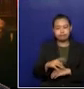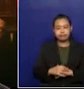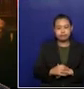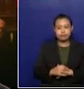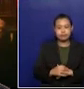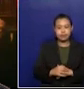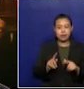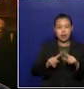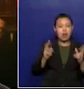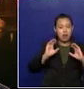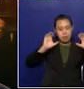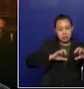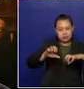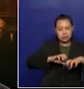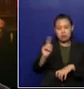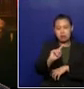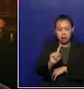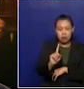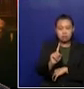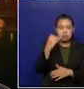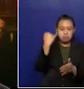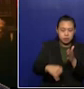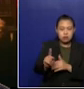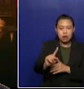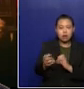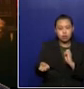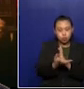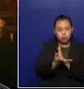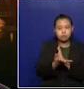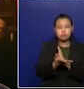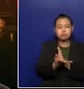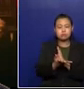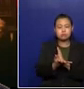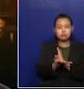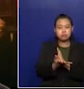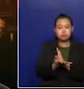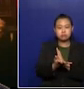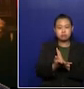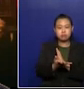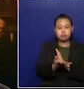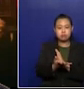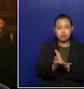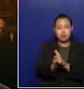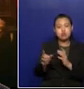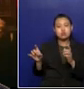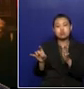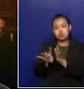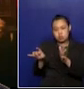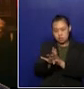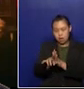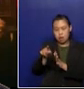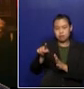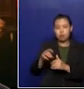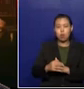าลบริหารผิดพลาดในเชิงเศรษฐกิจแล้วมีผลกระทบอย่างรุนแรงต่อชีวิตคนไทยคือบล็อกสุดท้ายเพราะท่านปล่อยให้นาย